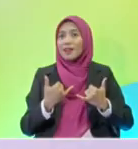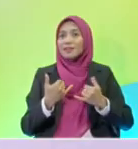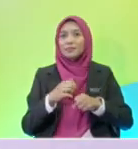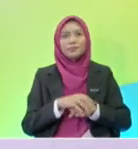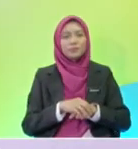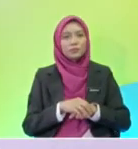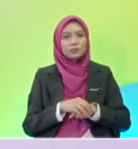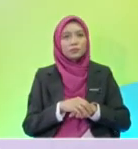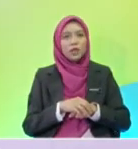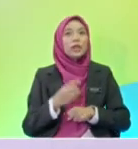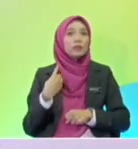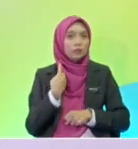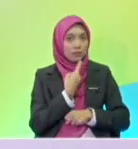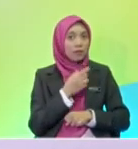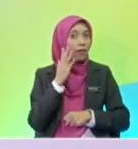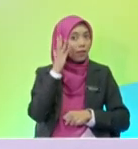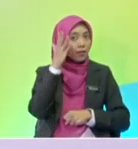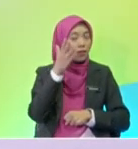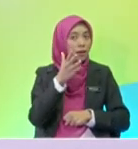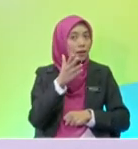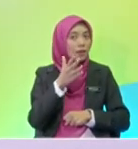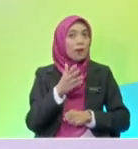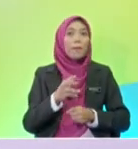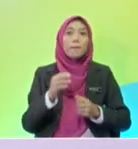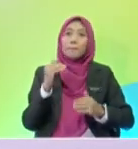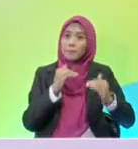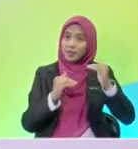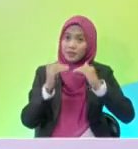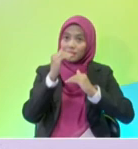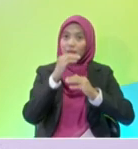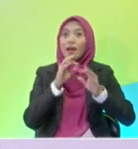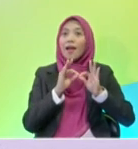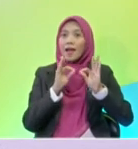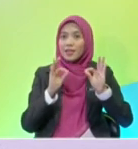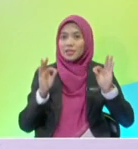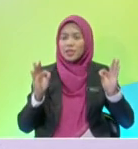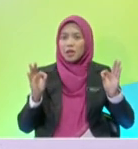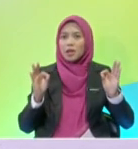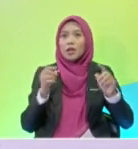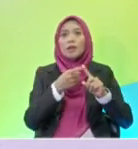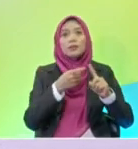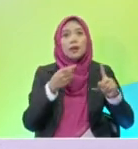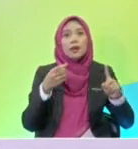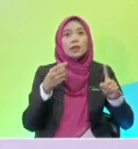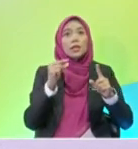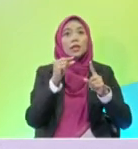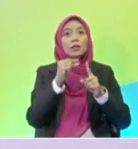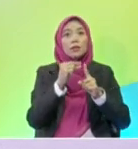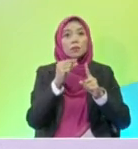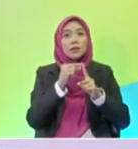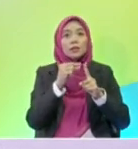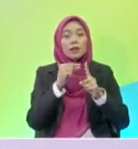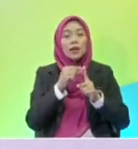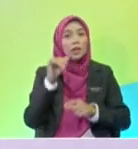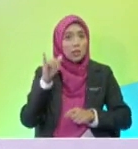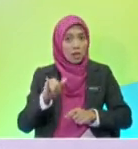mencari ini kita akan Mari membina Ayah kita akan bini ayak daripada perkataan-perkataan yang Ustaz sampai di